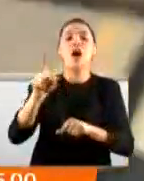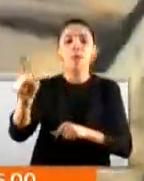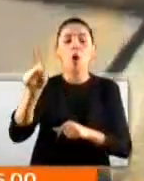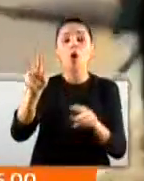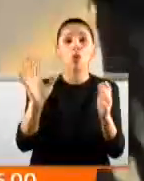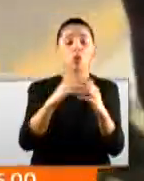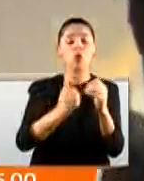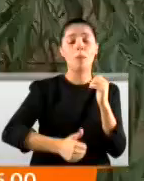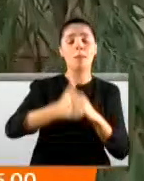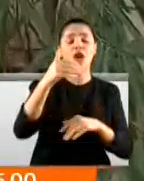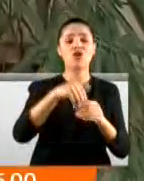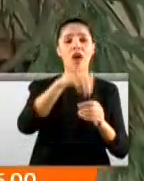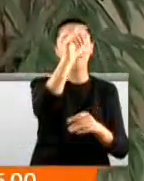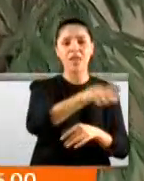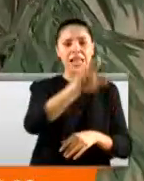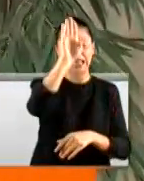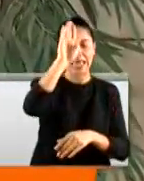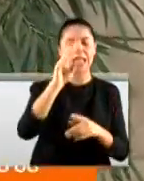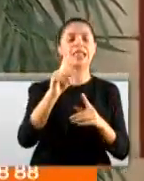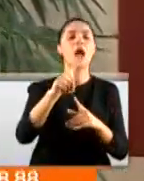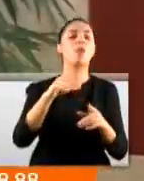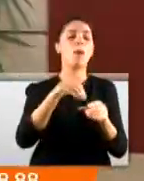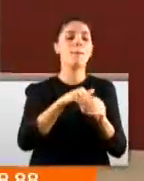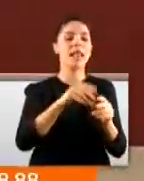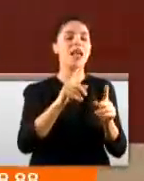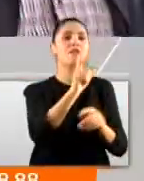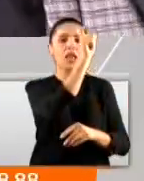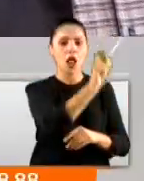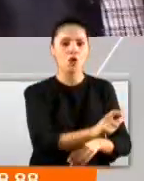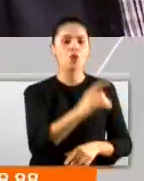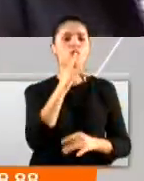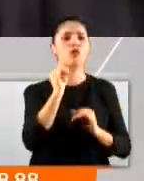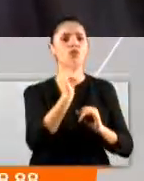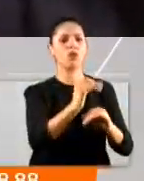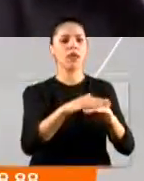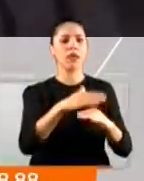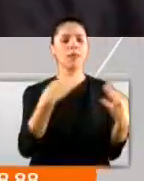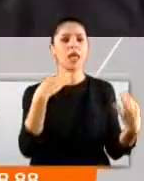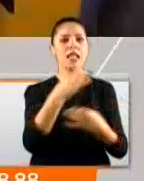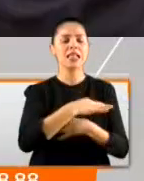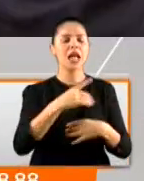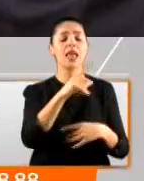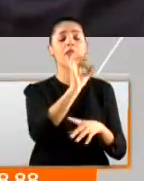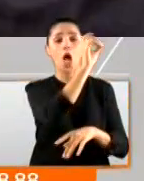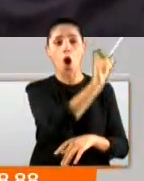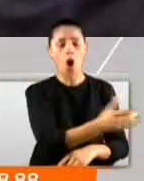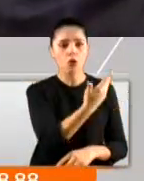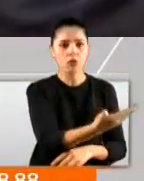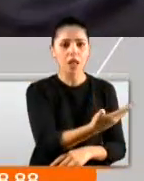grup başkan vekili Lütfü Türkkan İstanbul milletvekili Ümit Özdağ yüklendi Sayın Özcan